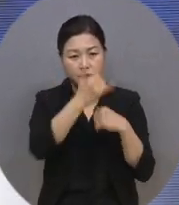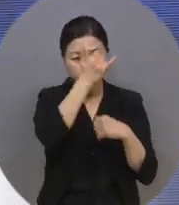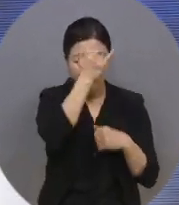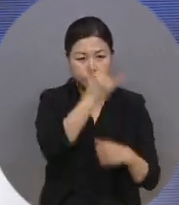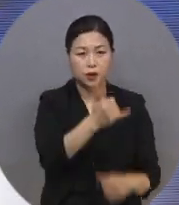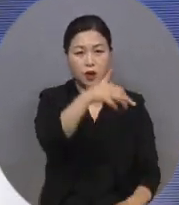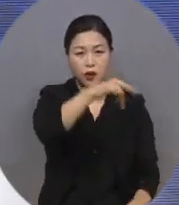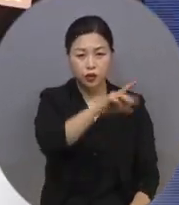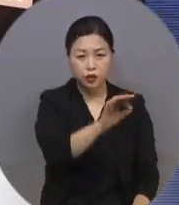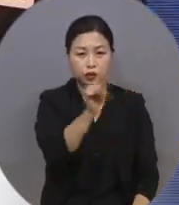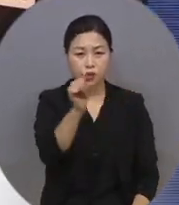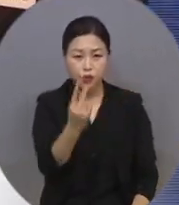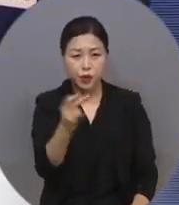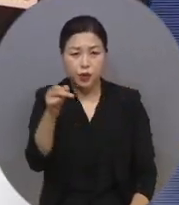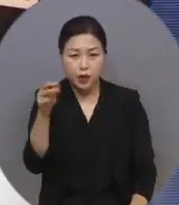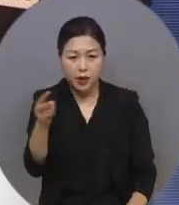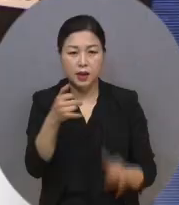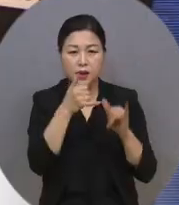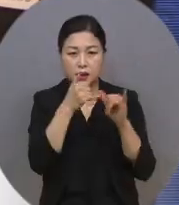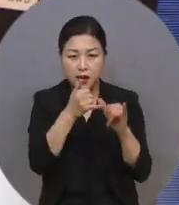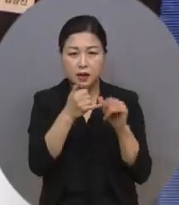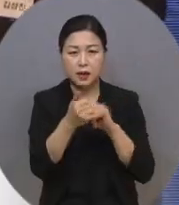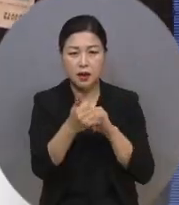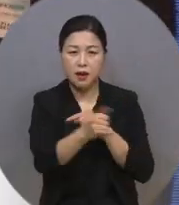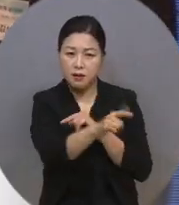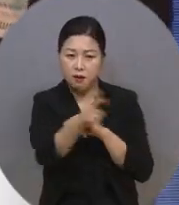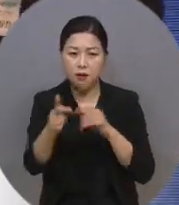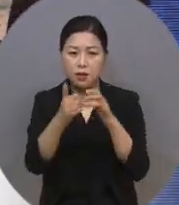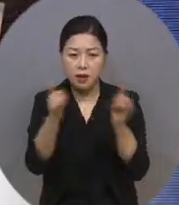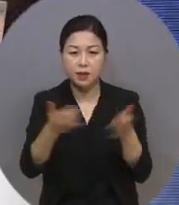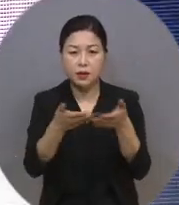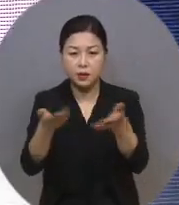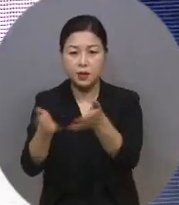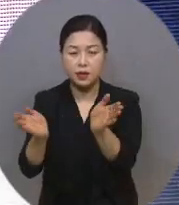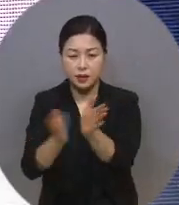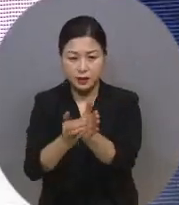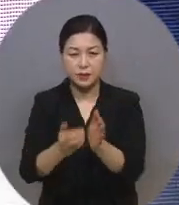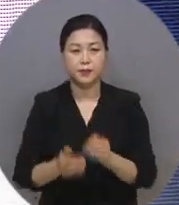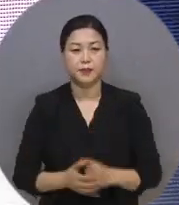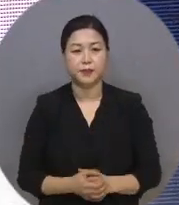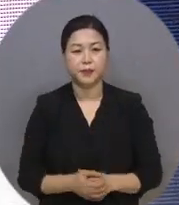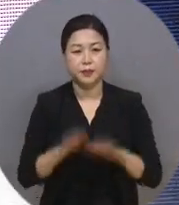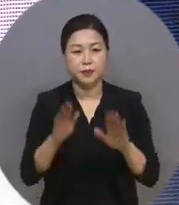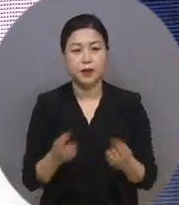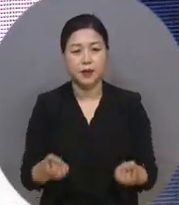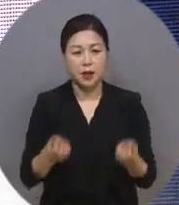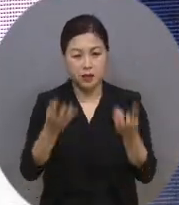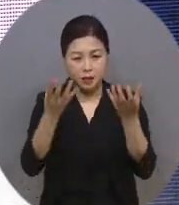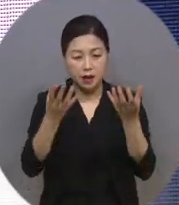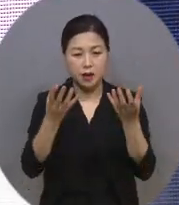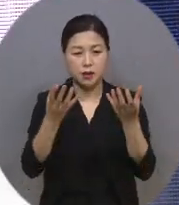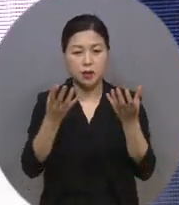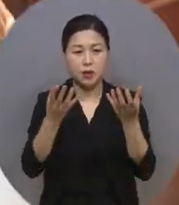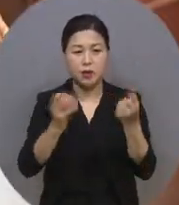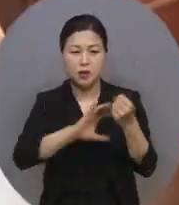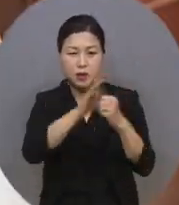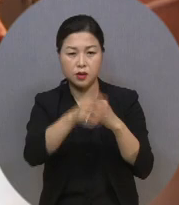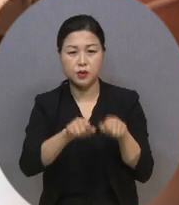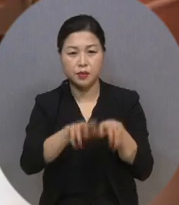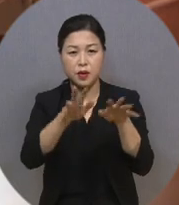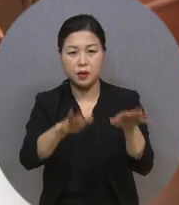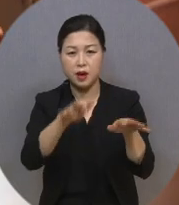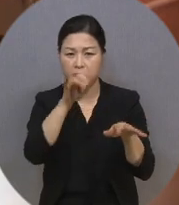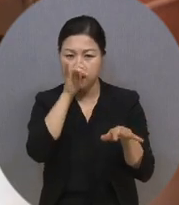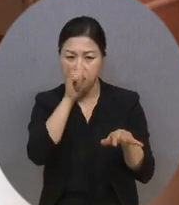예상 등 다양한 상들이 수상자들에게 수여되었습니다. 이번 행사를 계기로 세계적으로 뻗어나가는